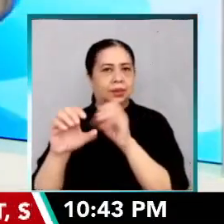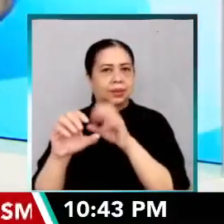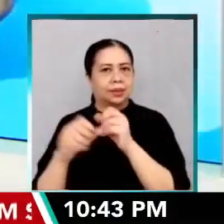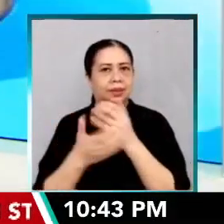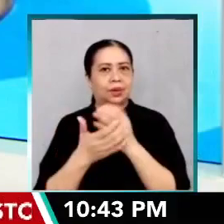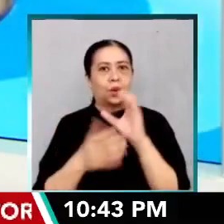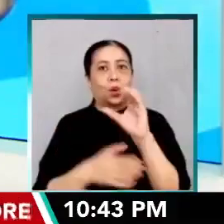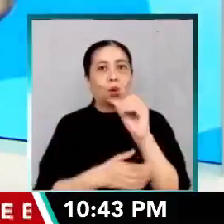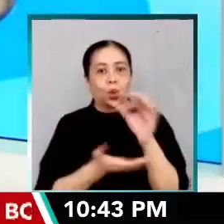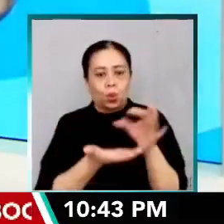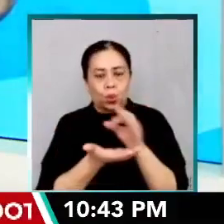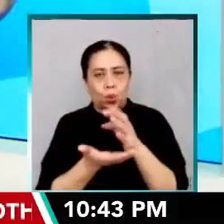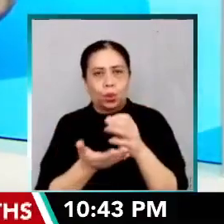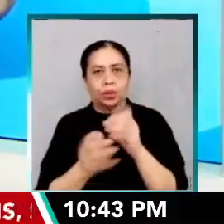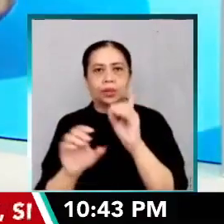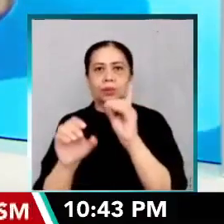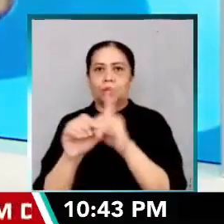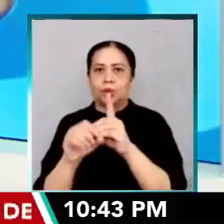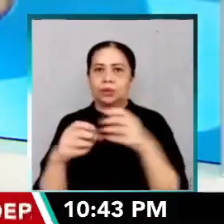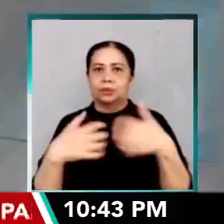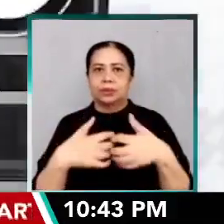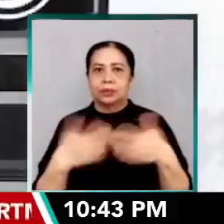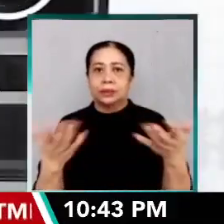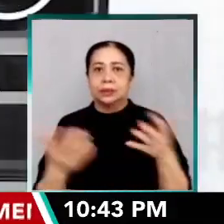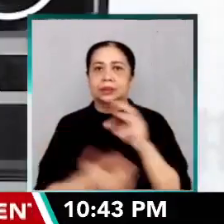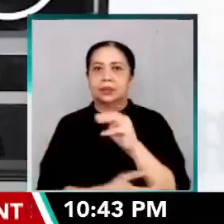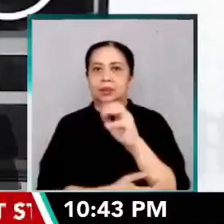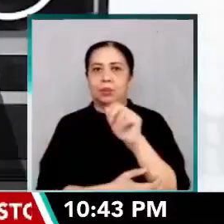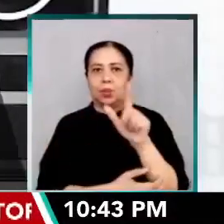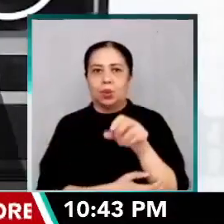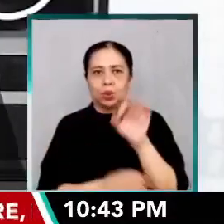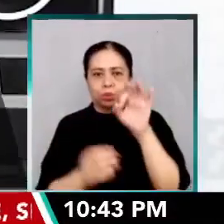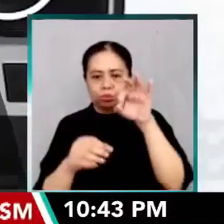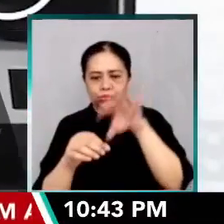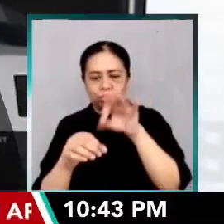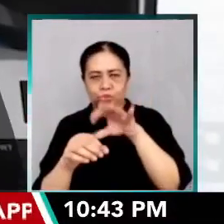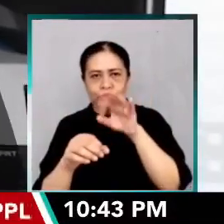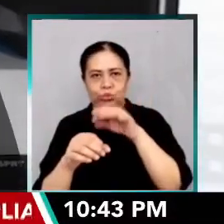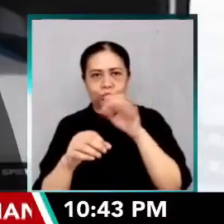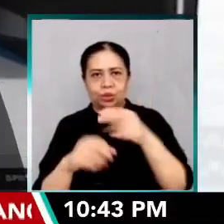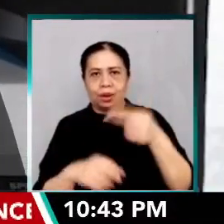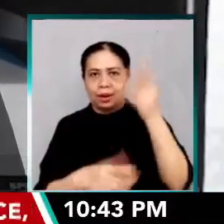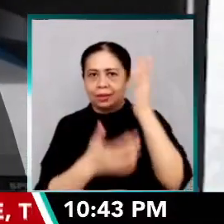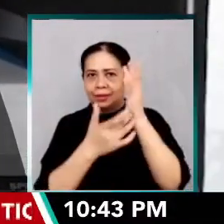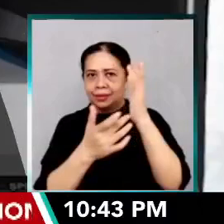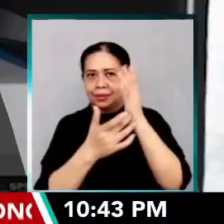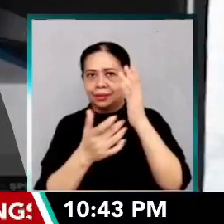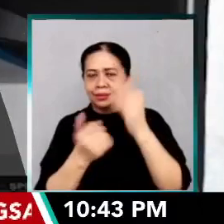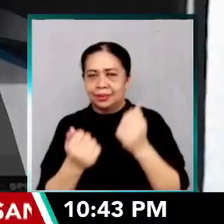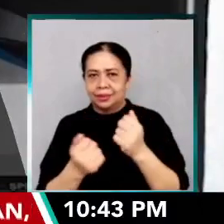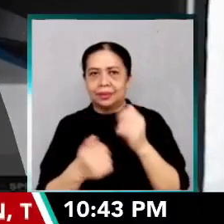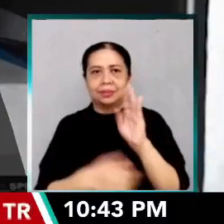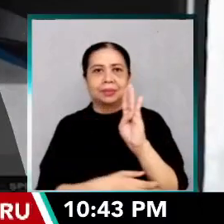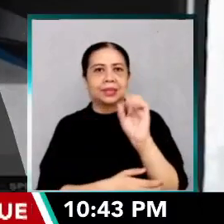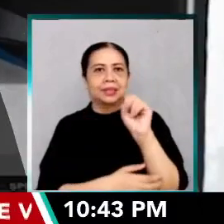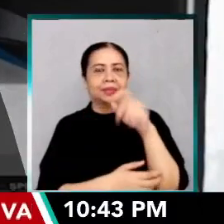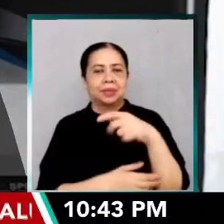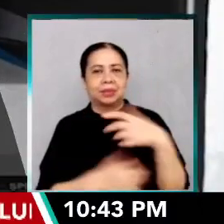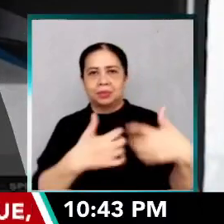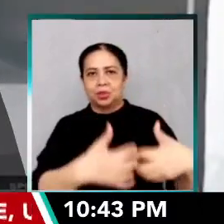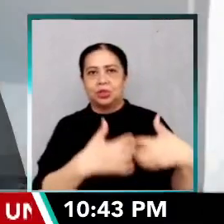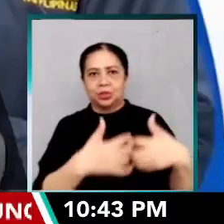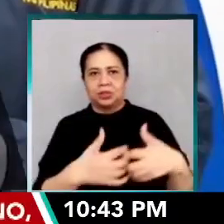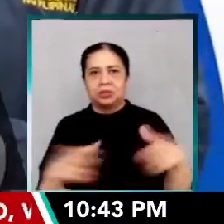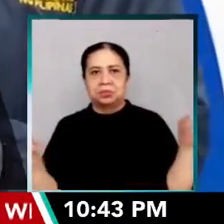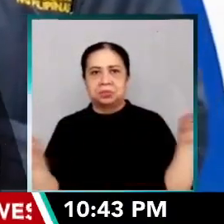deposit machines sa mga mall. Ihulog lang ang mga barya sa high-tech machines ng Bangko Sentral ng Pilipinas at automatic na